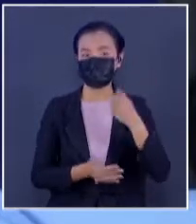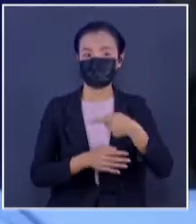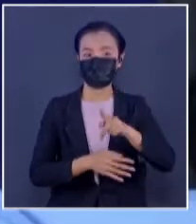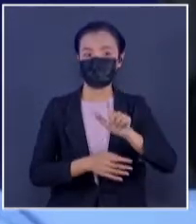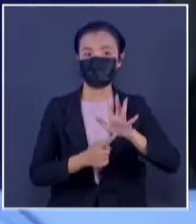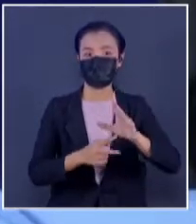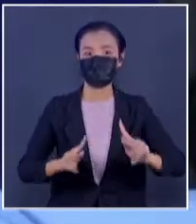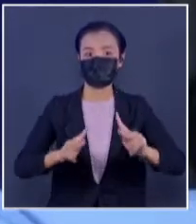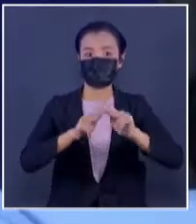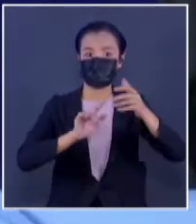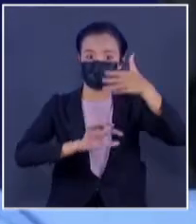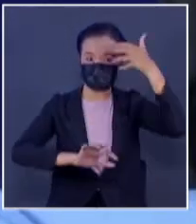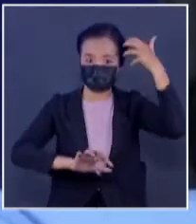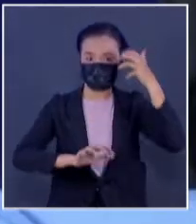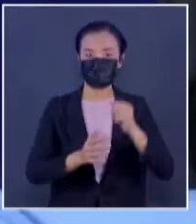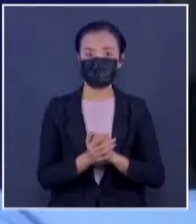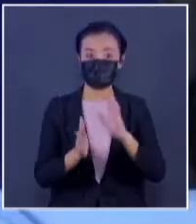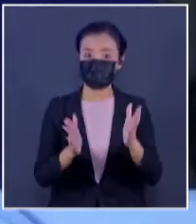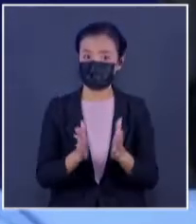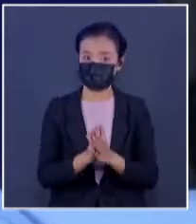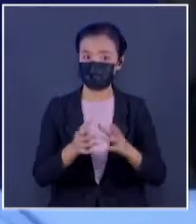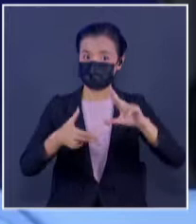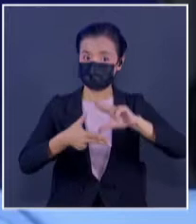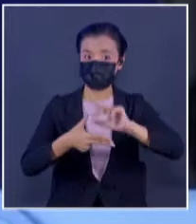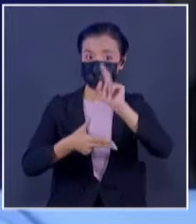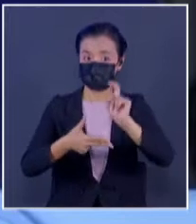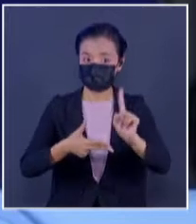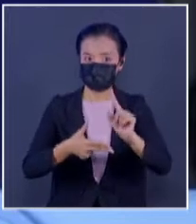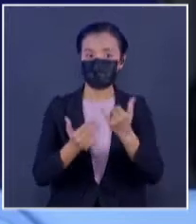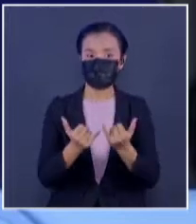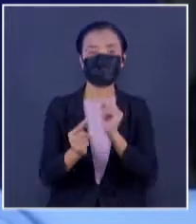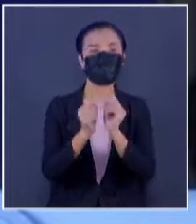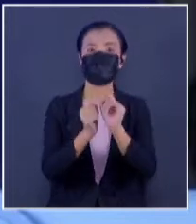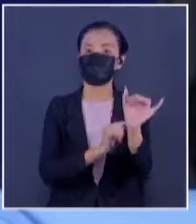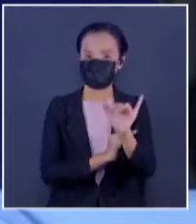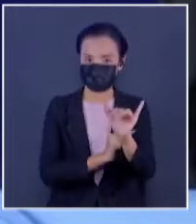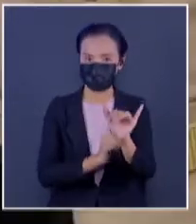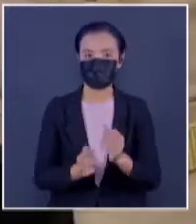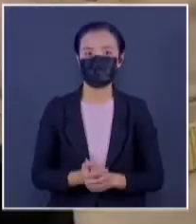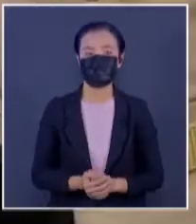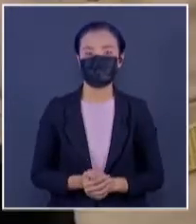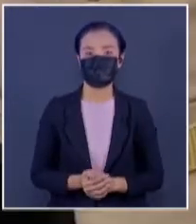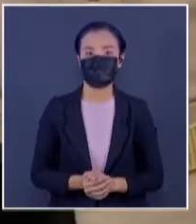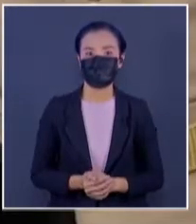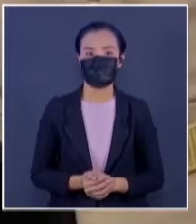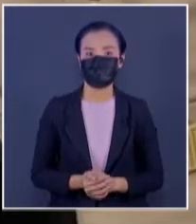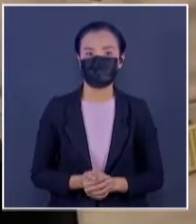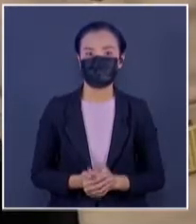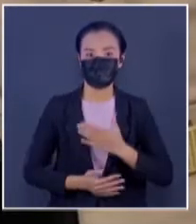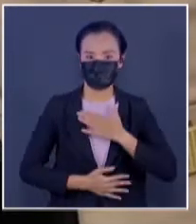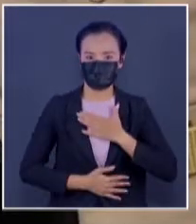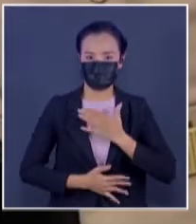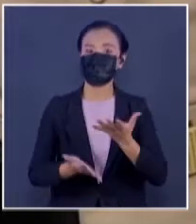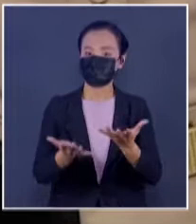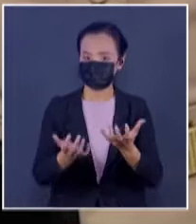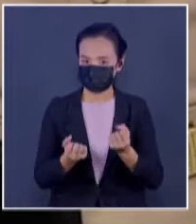มหาดไทยจะเข้าร่วมกับพรรคพลังประชารัฐหรือไม่เนี่ยตอนนี้ยังไม่มีการพูดคุยกันครับ ก็มาก็ผมก็รับอยู่แล้ว